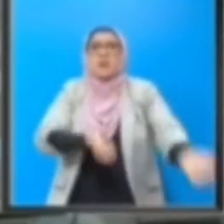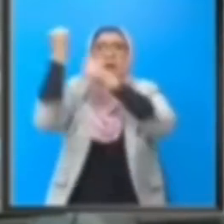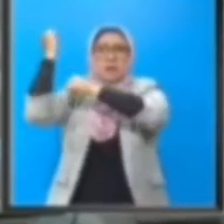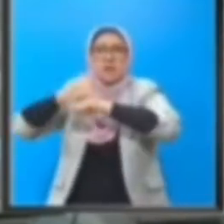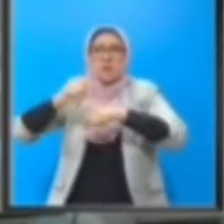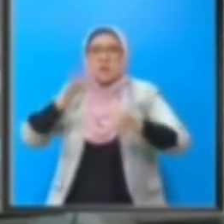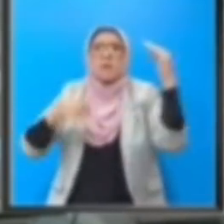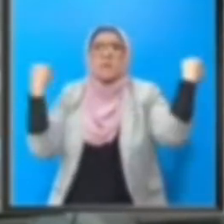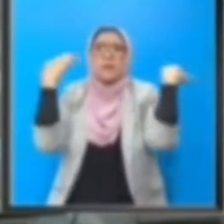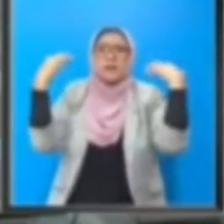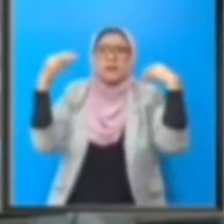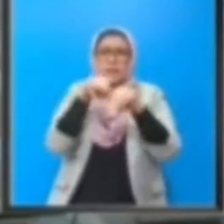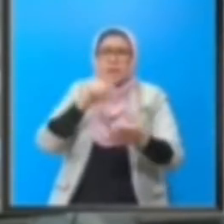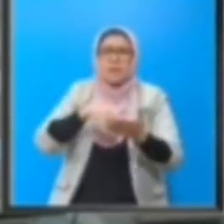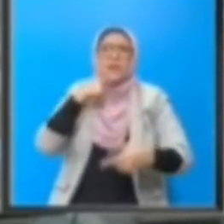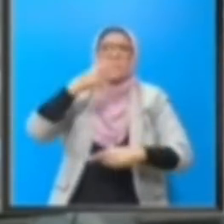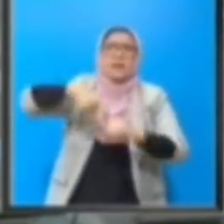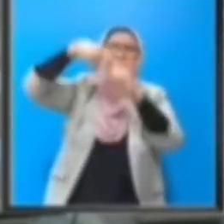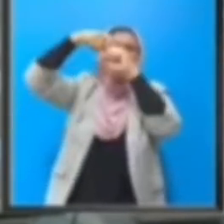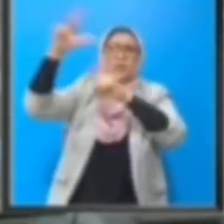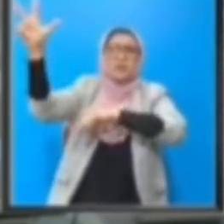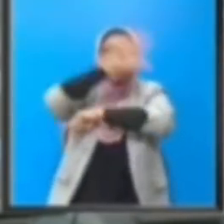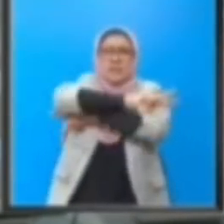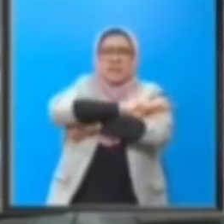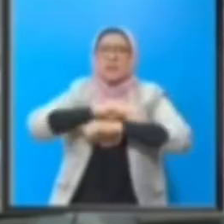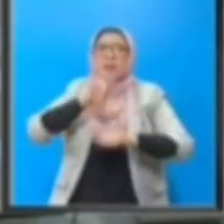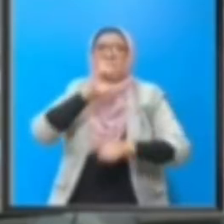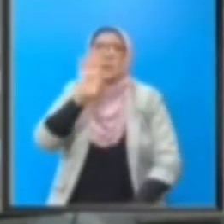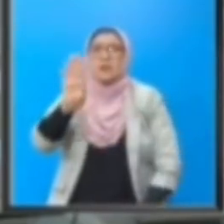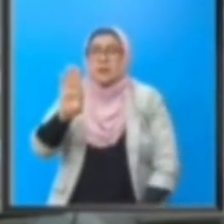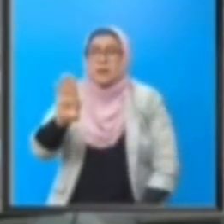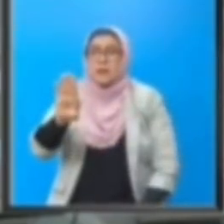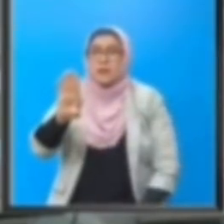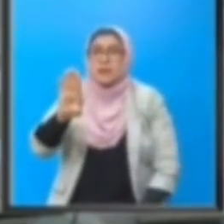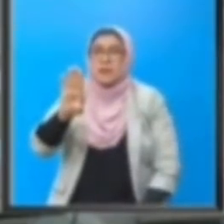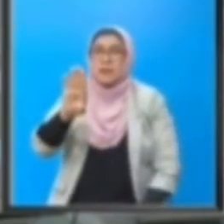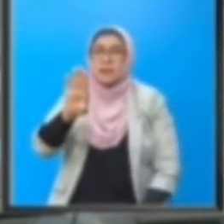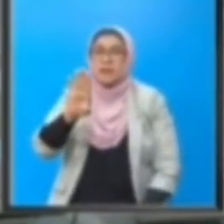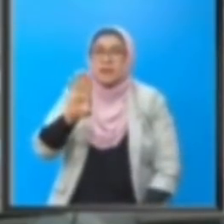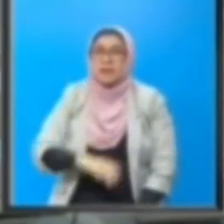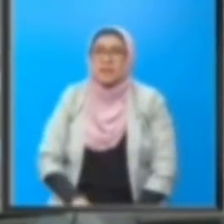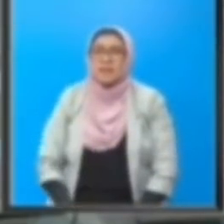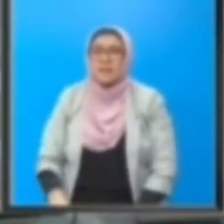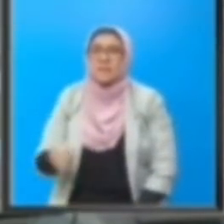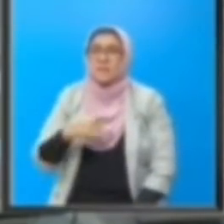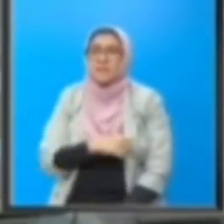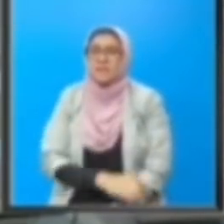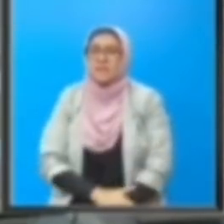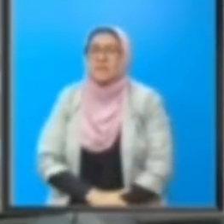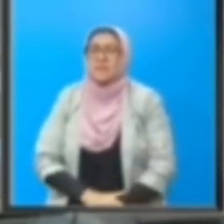bising macam ni kena gantung 3 hari. Ahli Yang Berhormat,